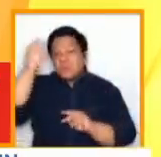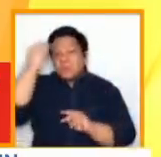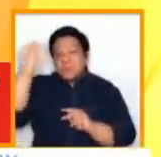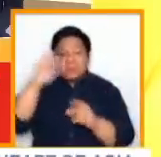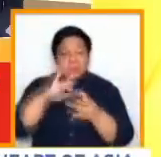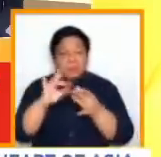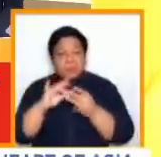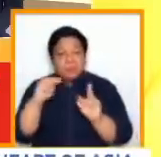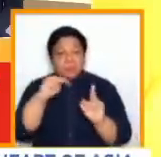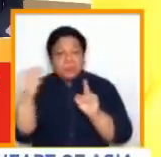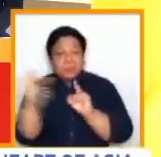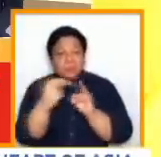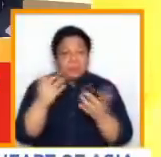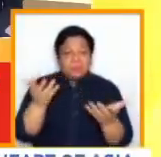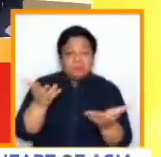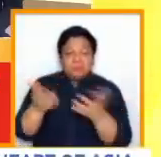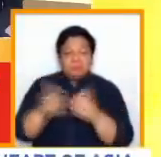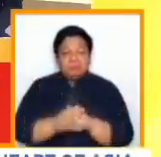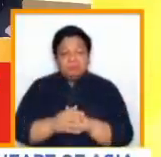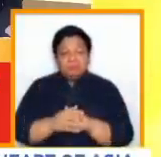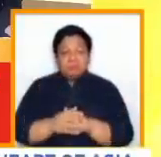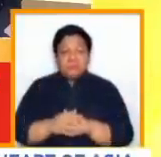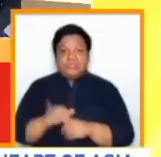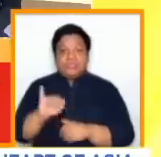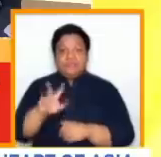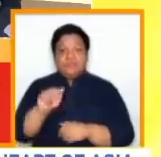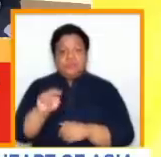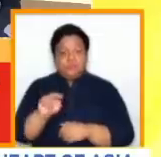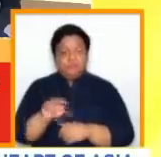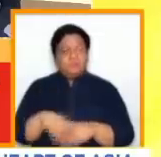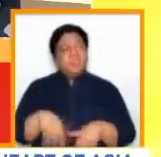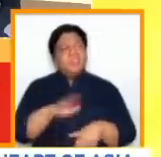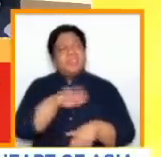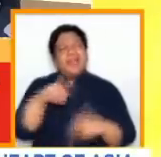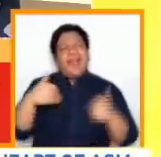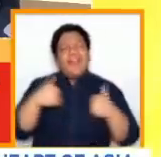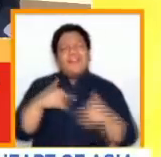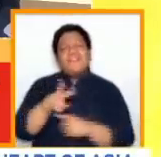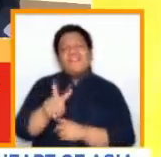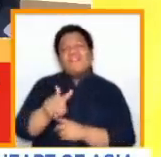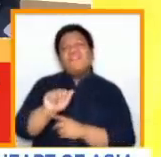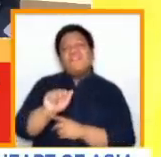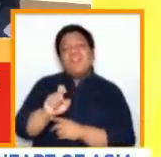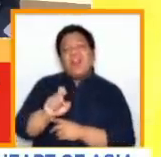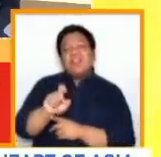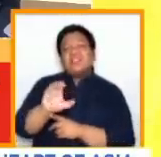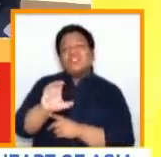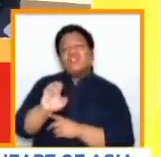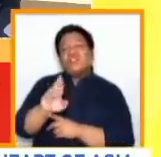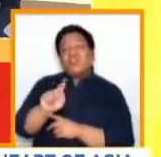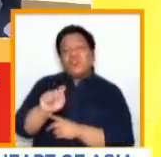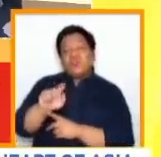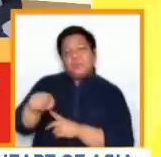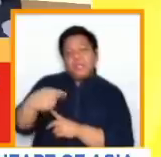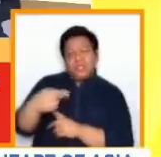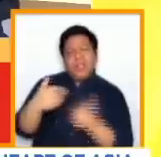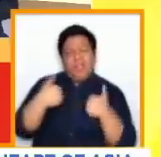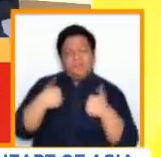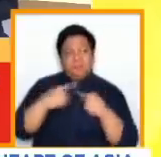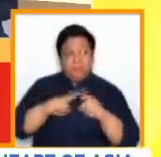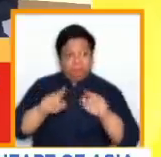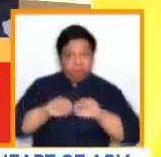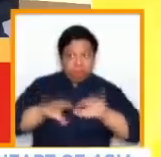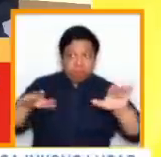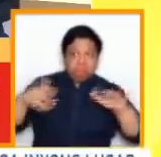Ivan? Igan Connie, meron ng Vax Cert PH eh. Hindi pa nga lang talaga naro-roll out ng todo-todo. Pero dito sa NCR, meron na yan.